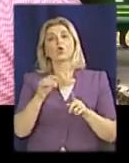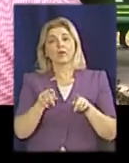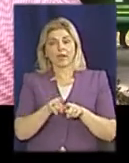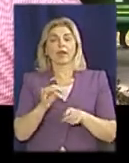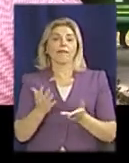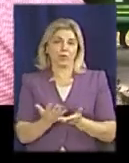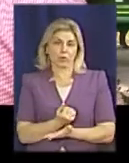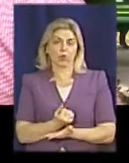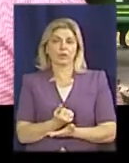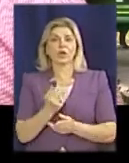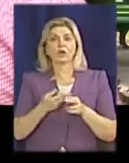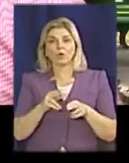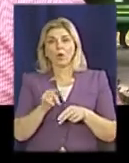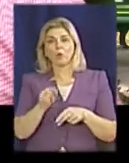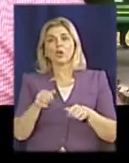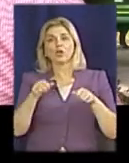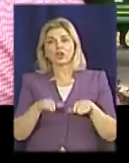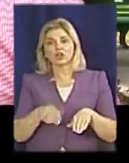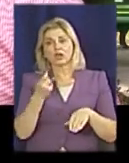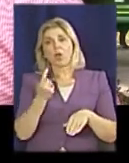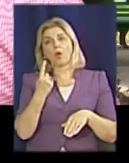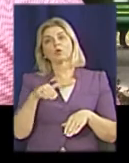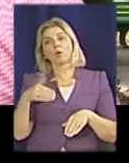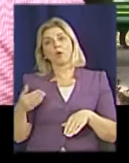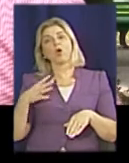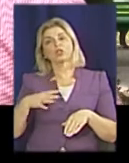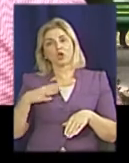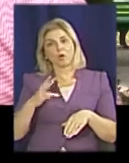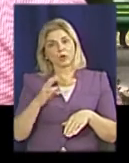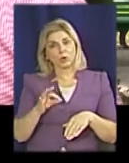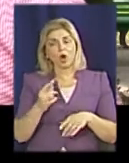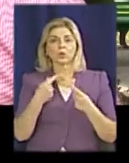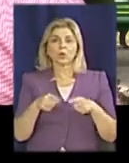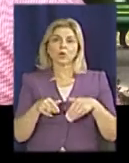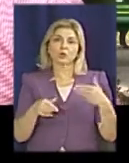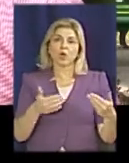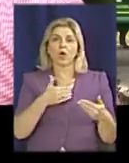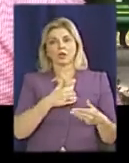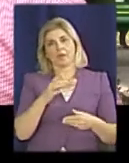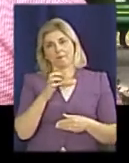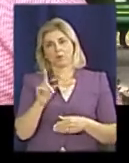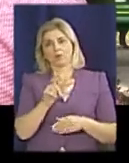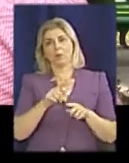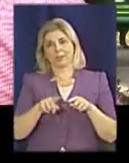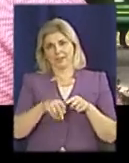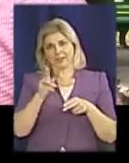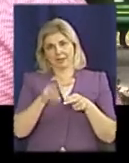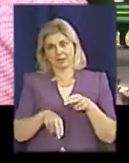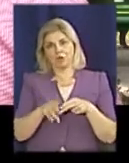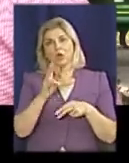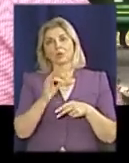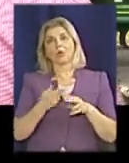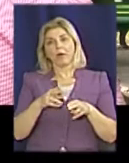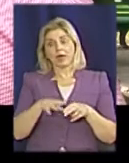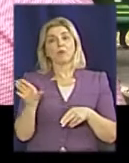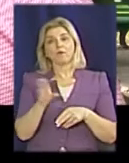і виходить. Тому рішення трошки, з одного боку, очікуване, з іншого боку, хотілося, щоб це закінчилося швидше. Тому все йде